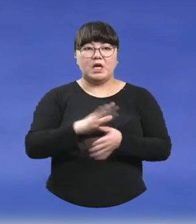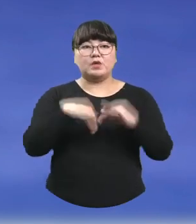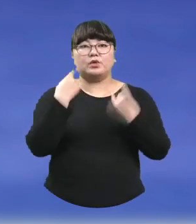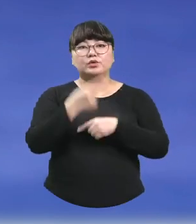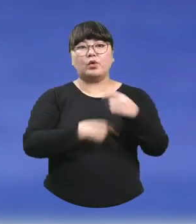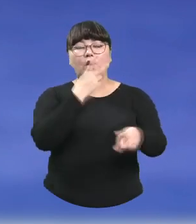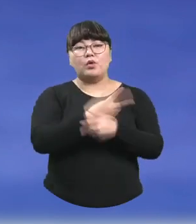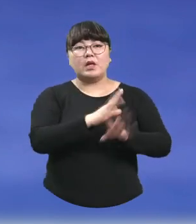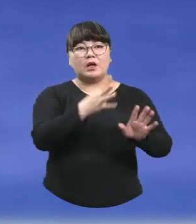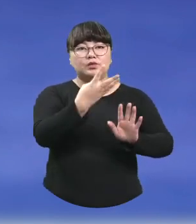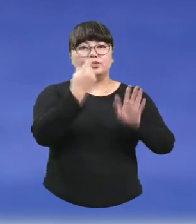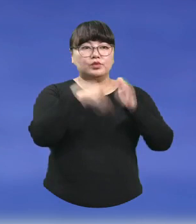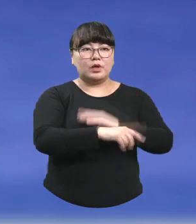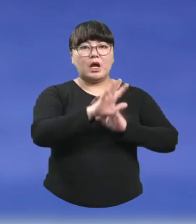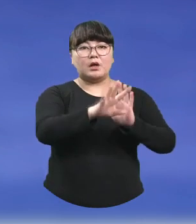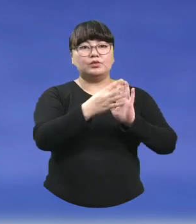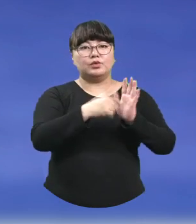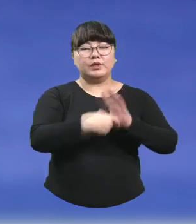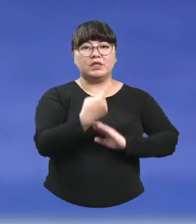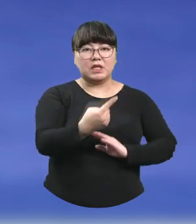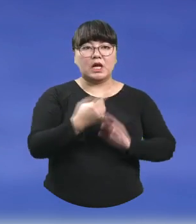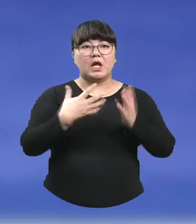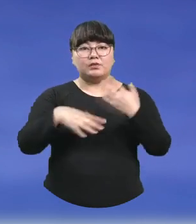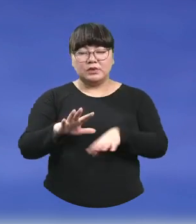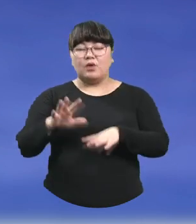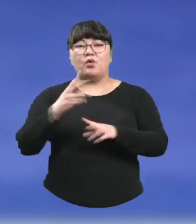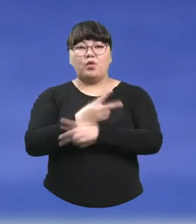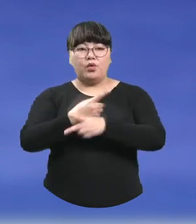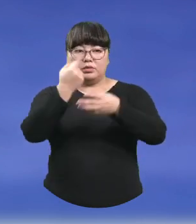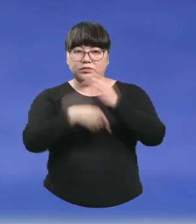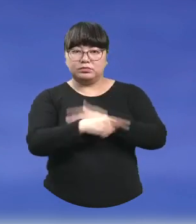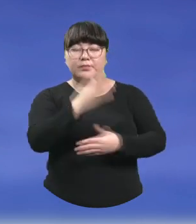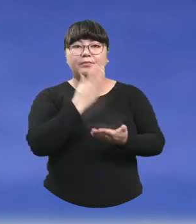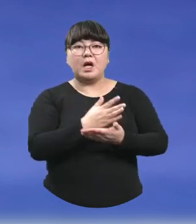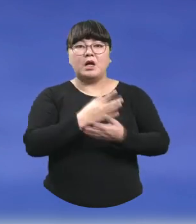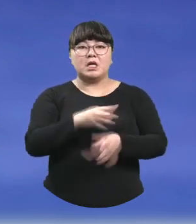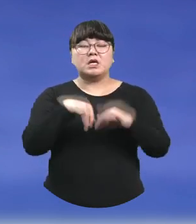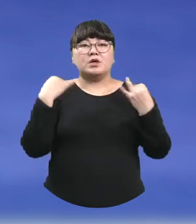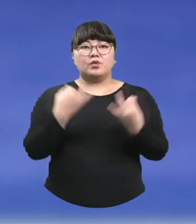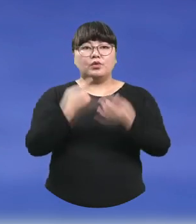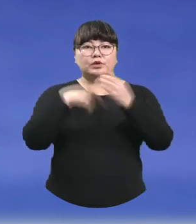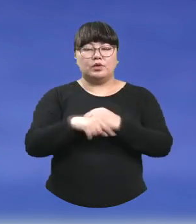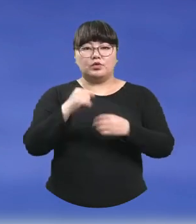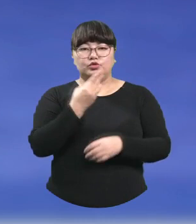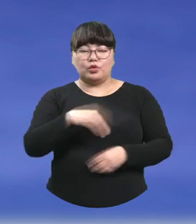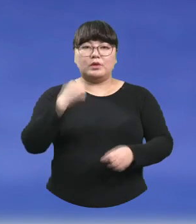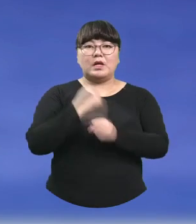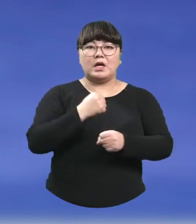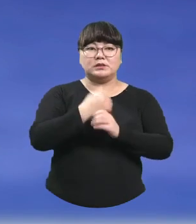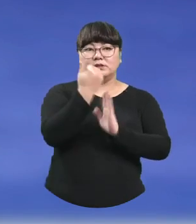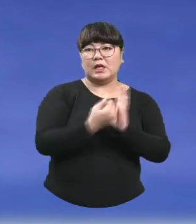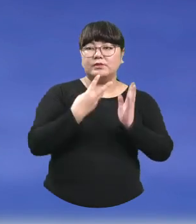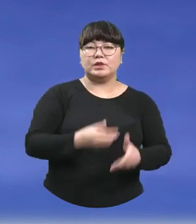Улсын Их Хурлын тухай хуулийн 14-р зүйлийн 14-ийн 1, 15 хууль заасан үндслээр улсын хурлд ажиллаа шууд